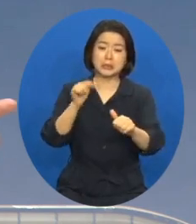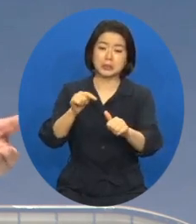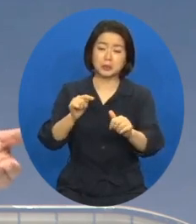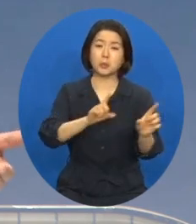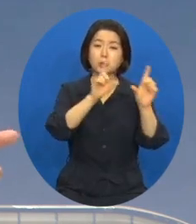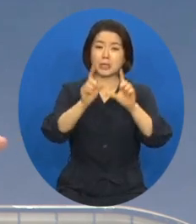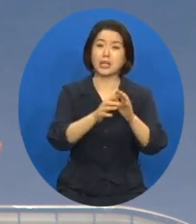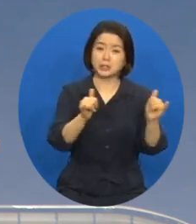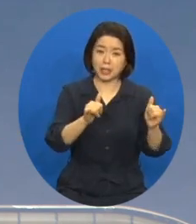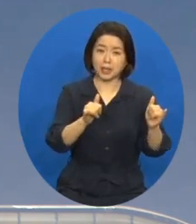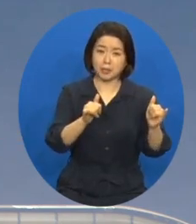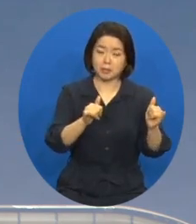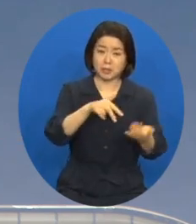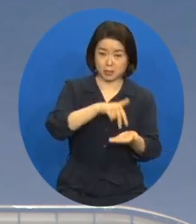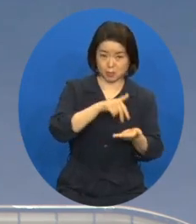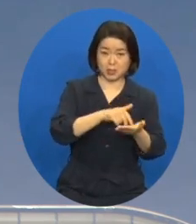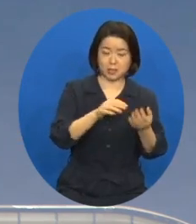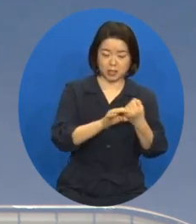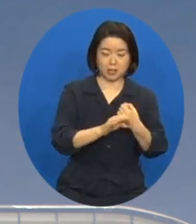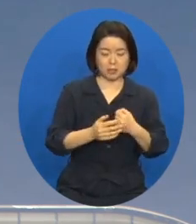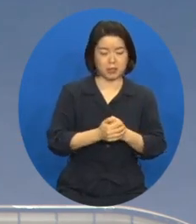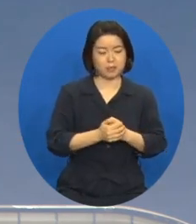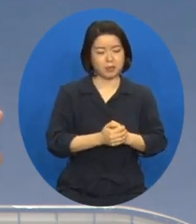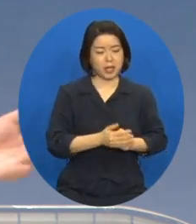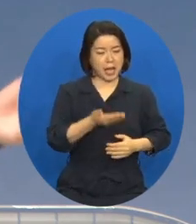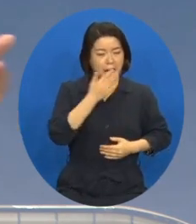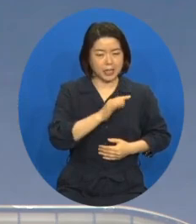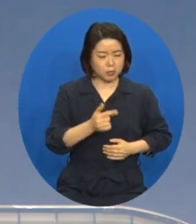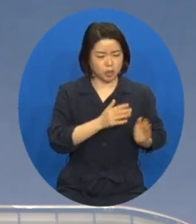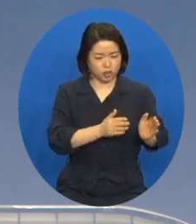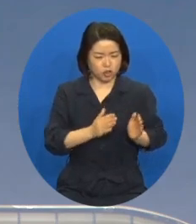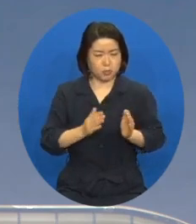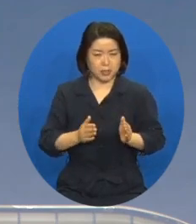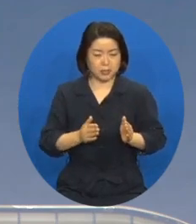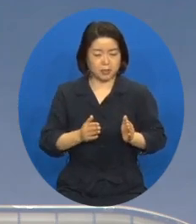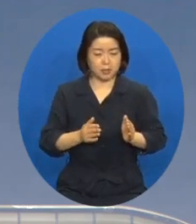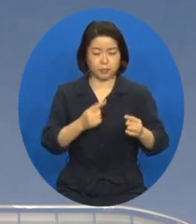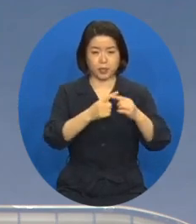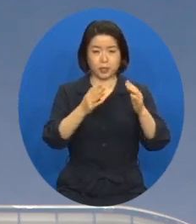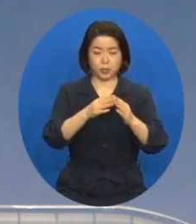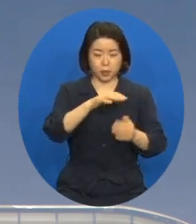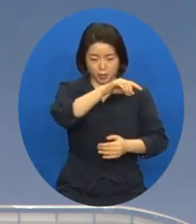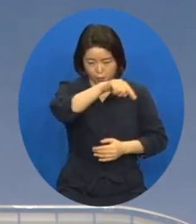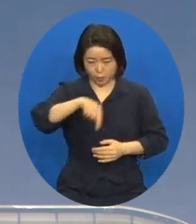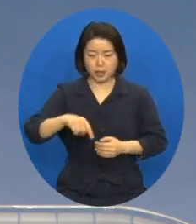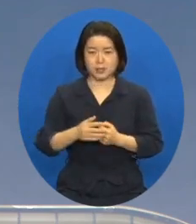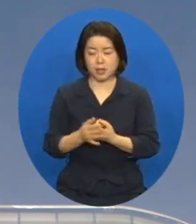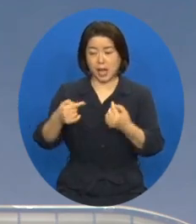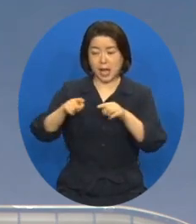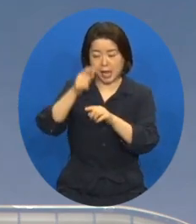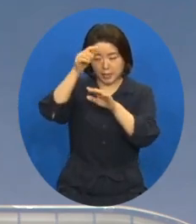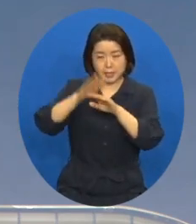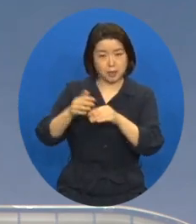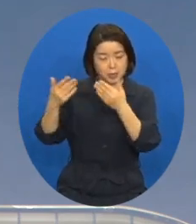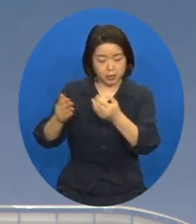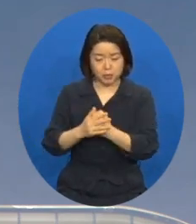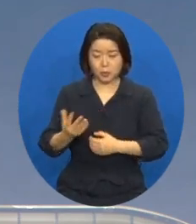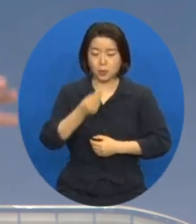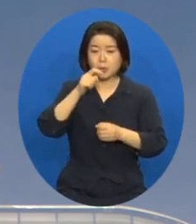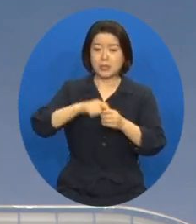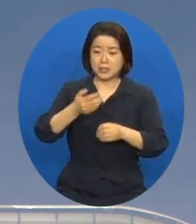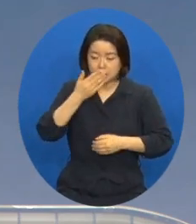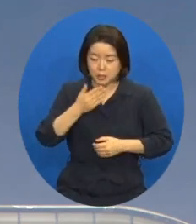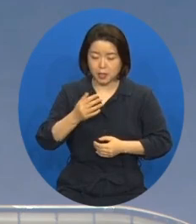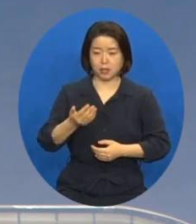그런 사람들이 음식을 준비해서 교회 와서 함께 예배도 드리고 성찬도 하고